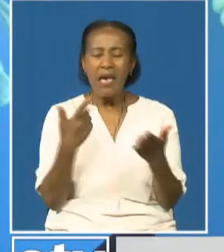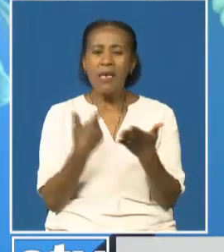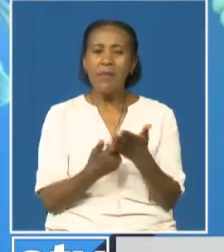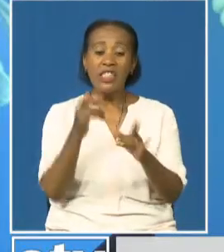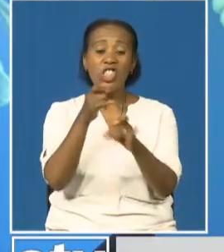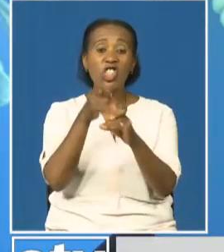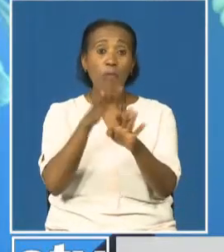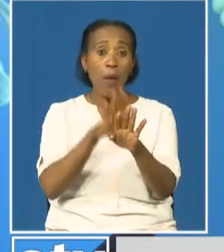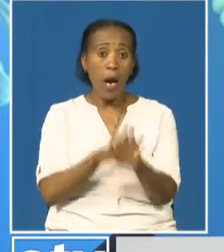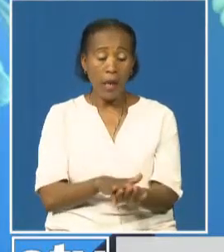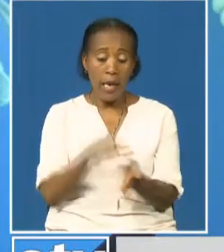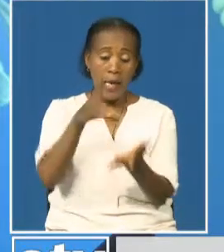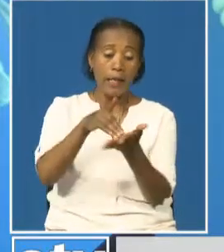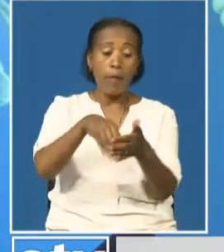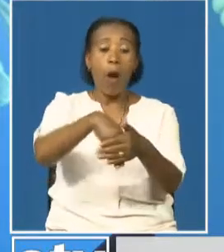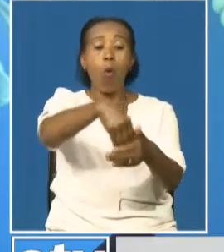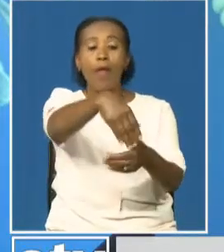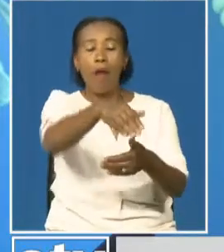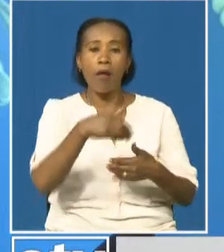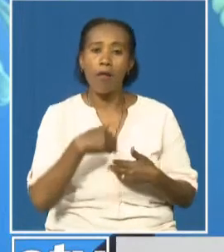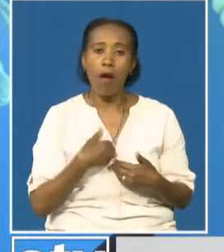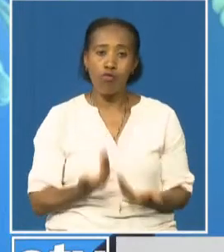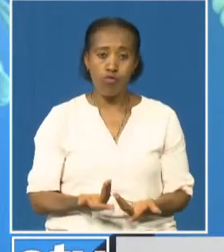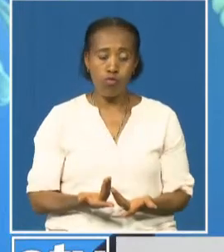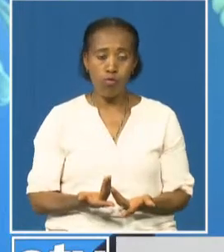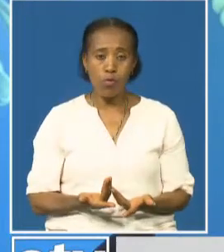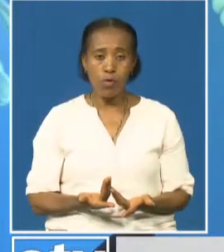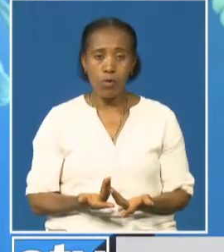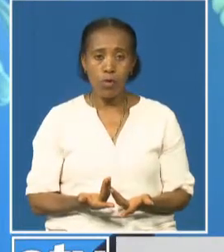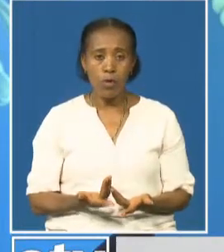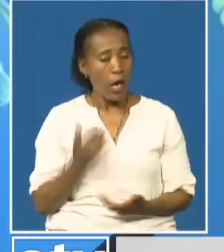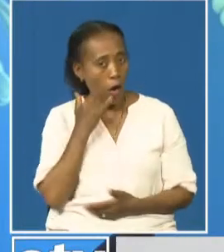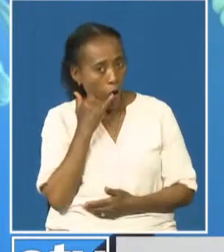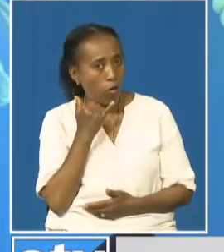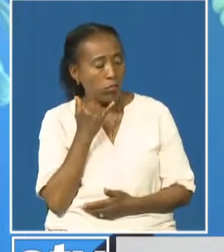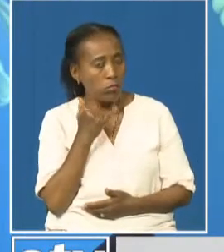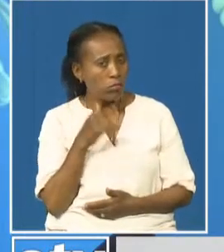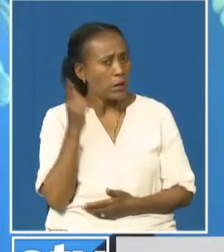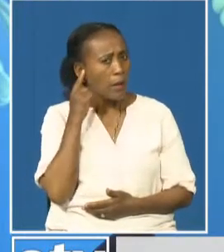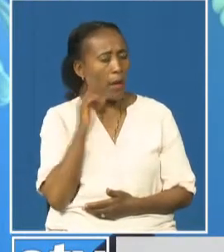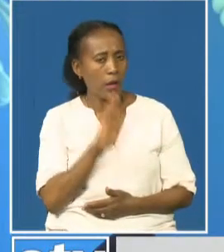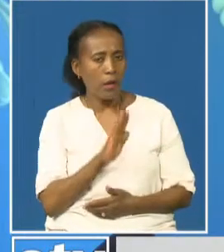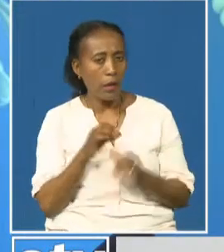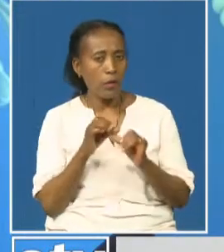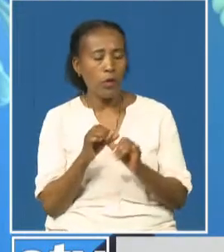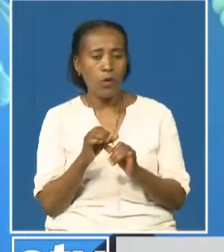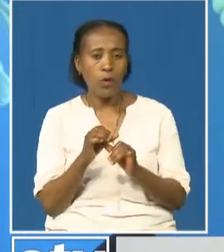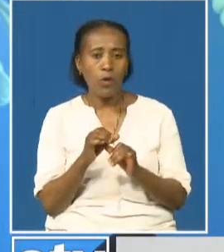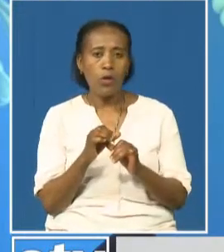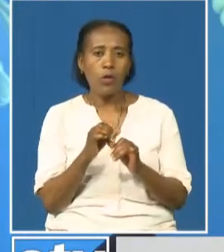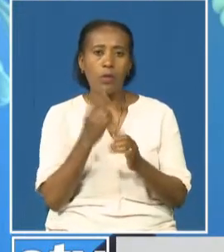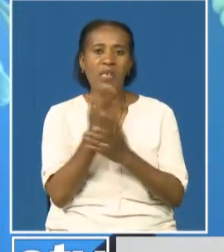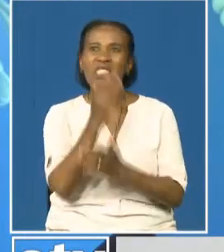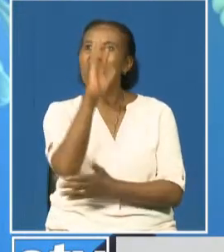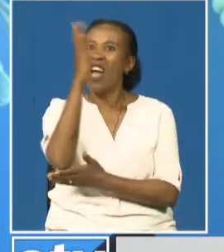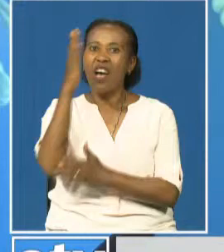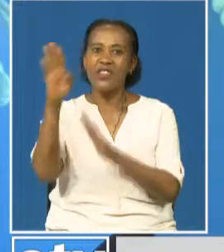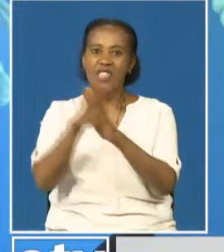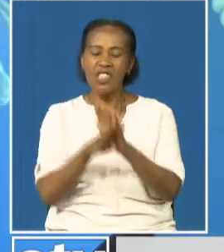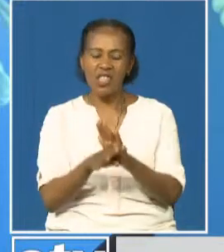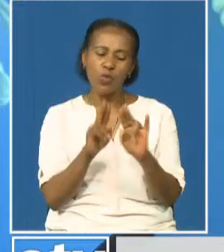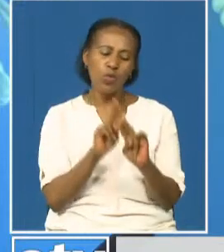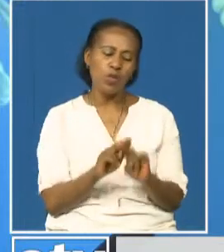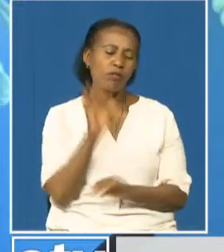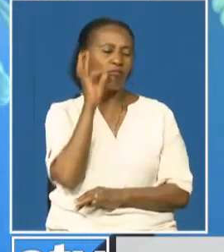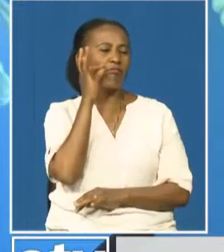ላይ ከከተማ ወጣ ይያሉ። ሄሎ። እሺ እየሰማን ነው። በየዛፍ ስሩ በቃ እየሄዱ እየተደበቁ